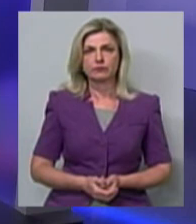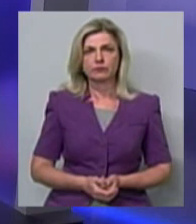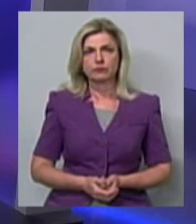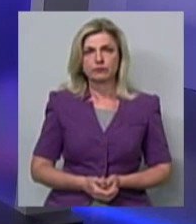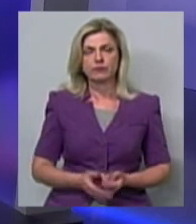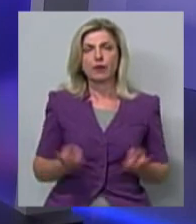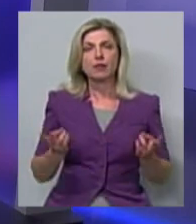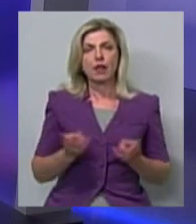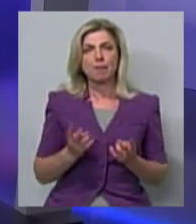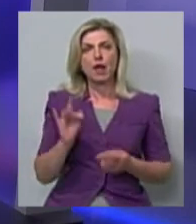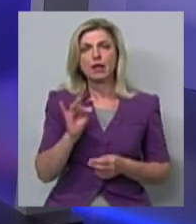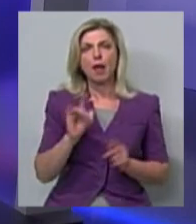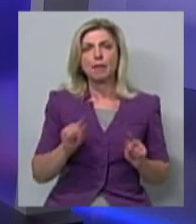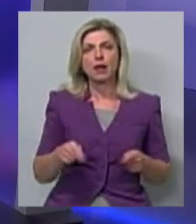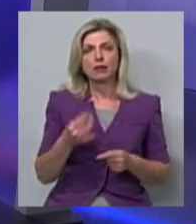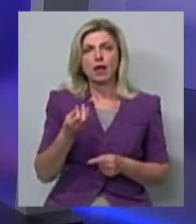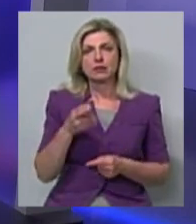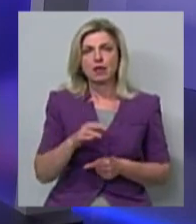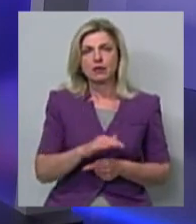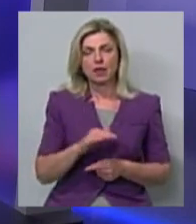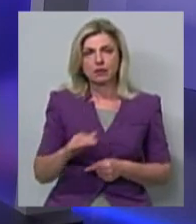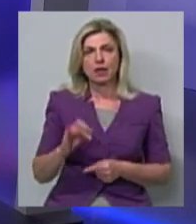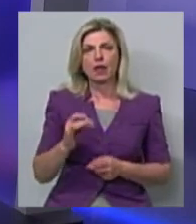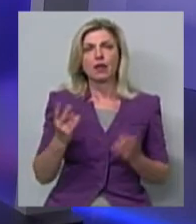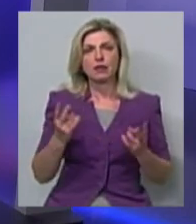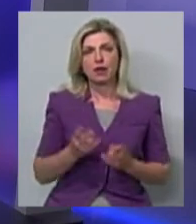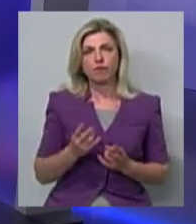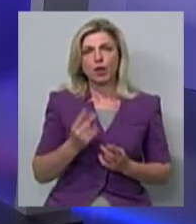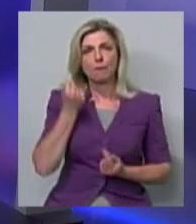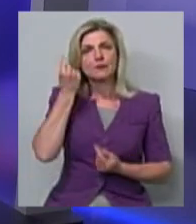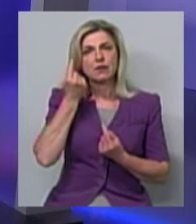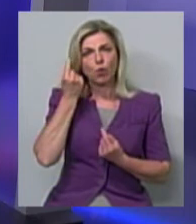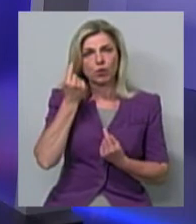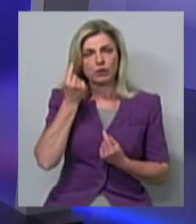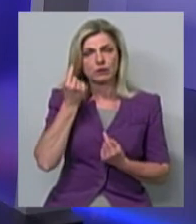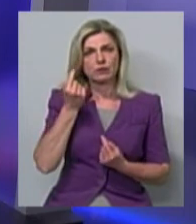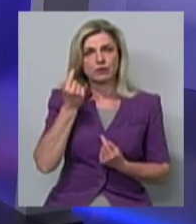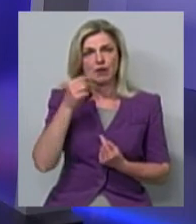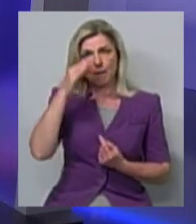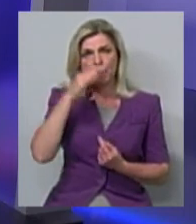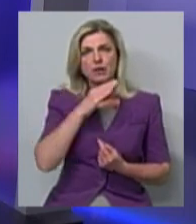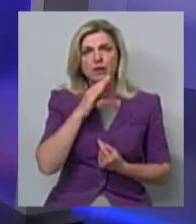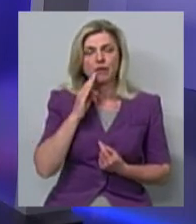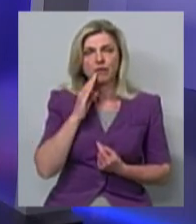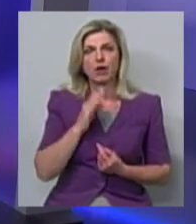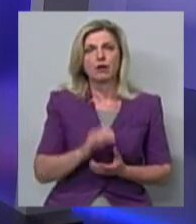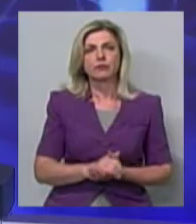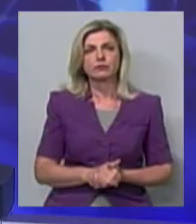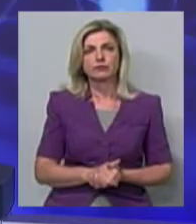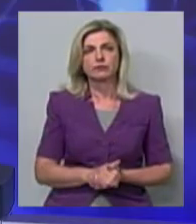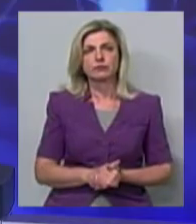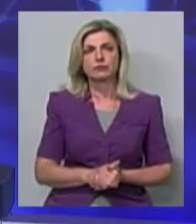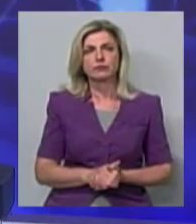реабілітація дітей і, звичайно, що треба і реабілітація, психологічна реабілітація батьків. А скажіть, будь ласка,